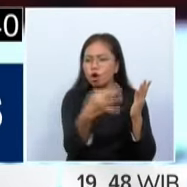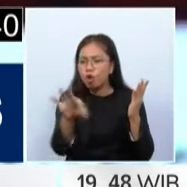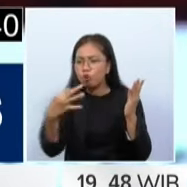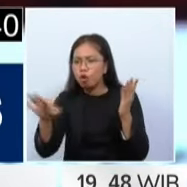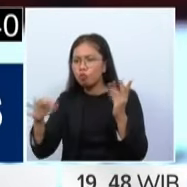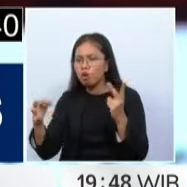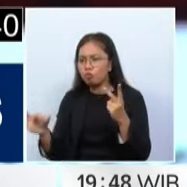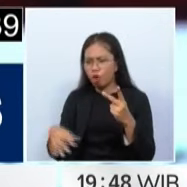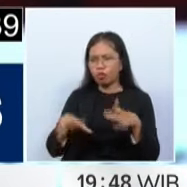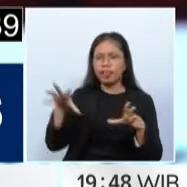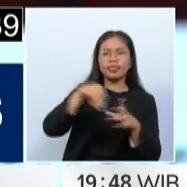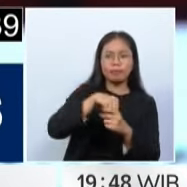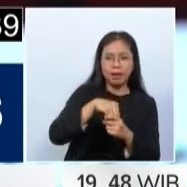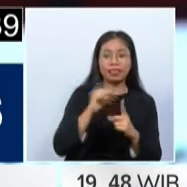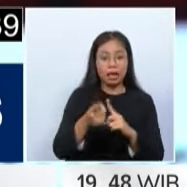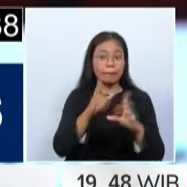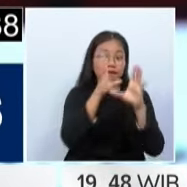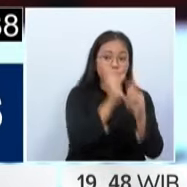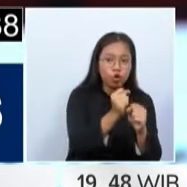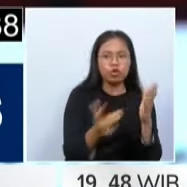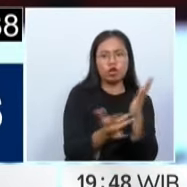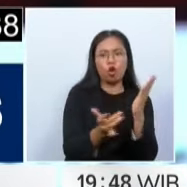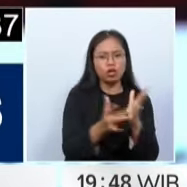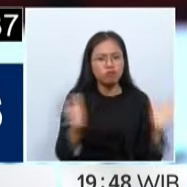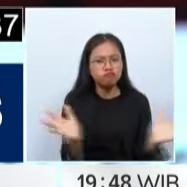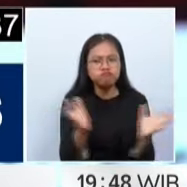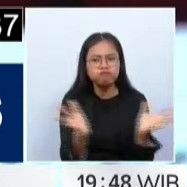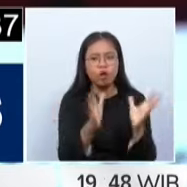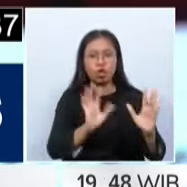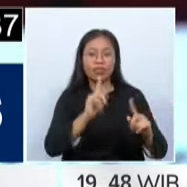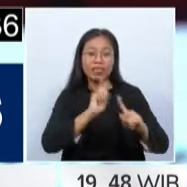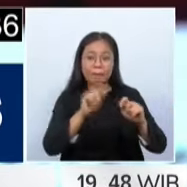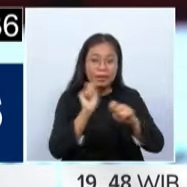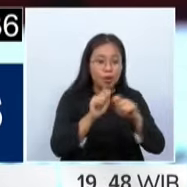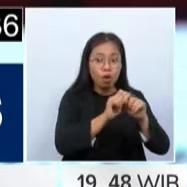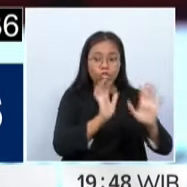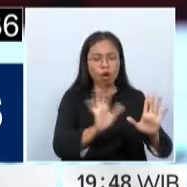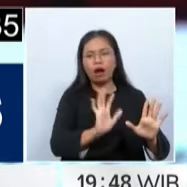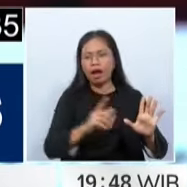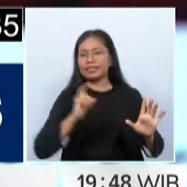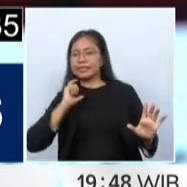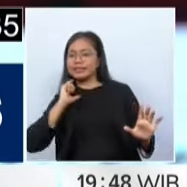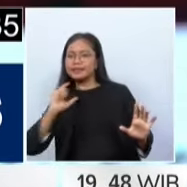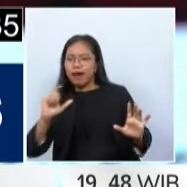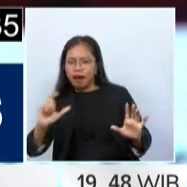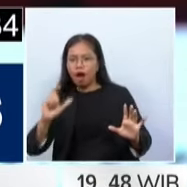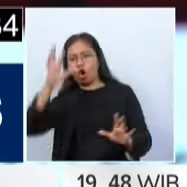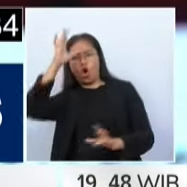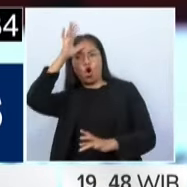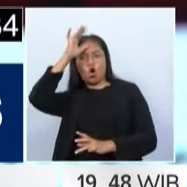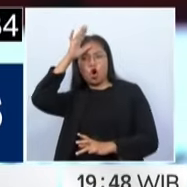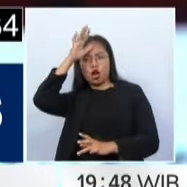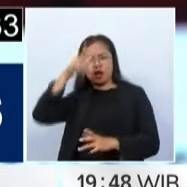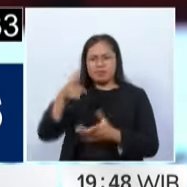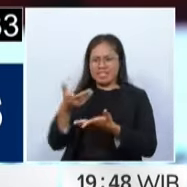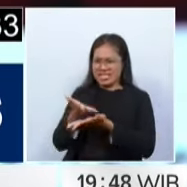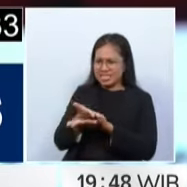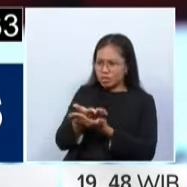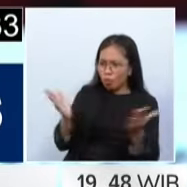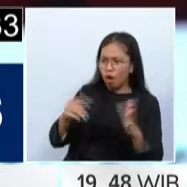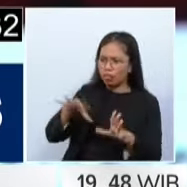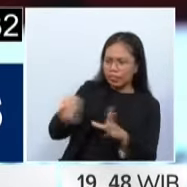kuncinya bukan semata-mata pada teknologinya kuncin nya adalah pada pelibatan semua secara semesta yang